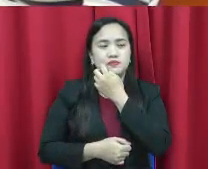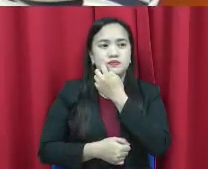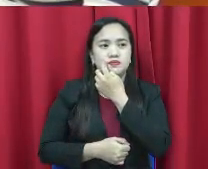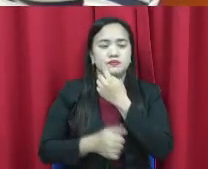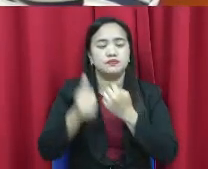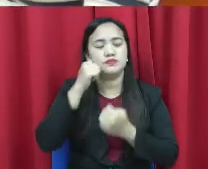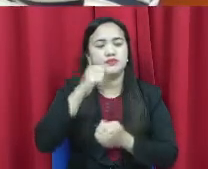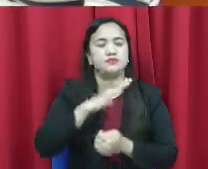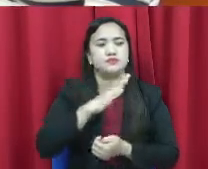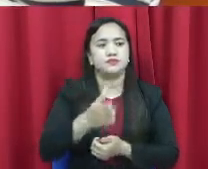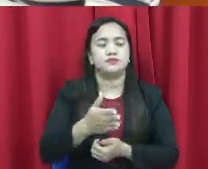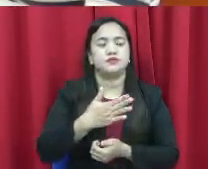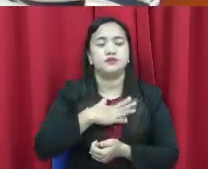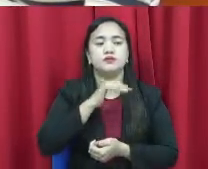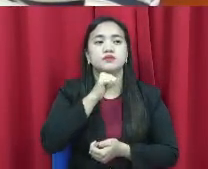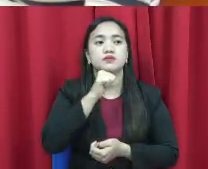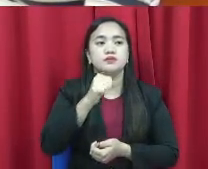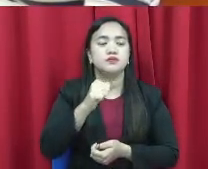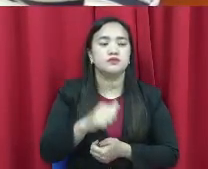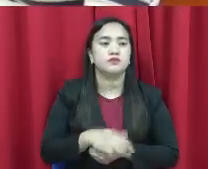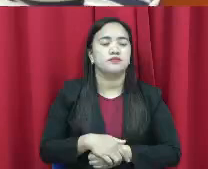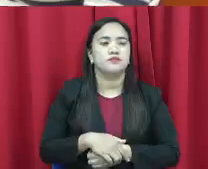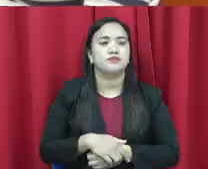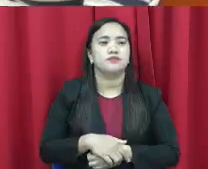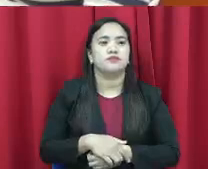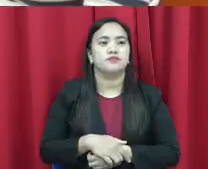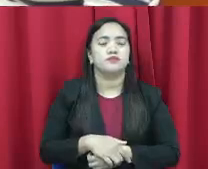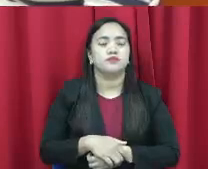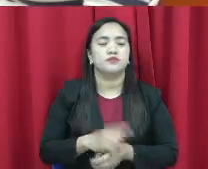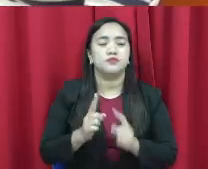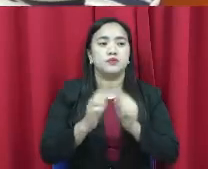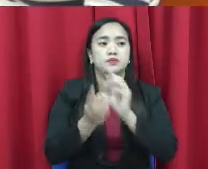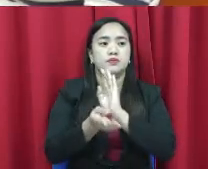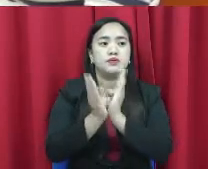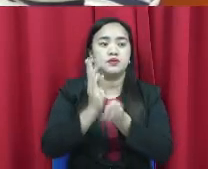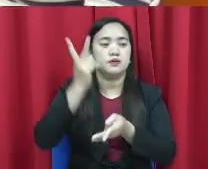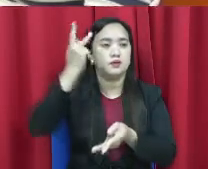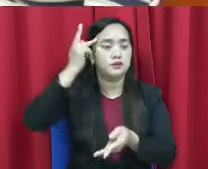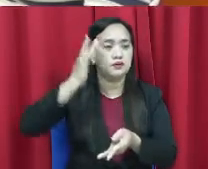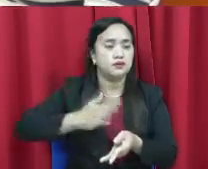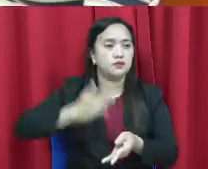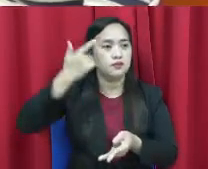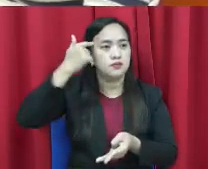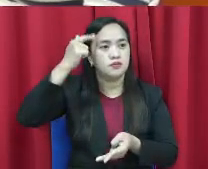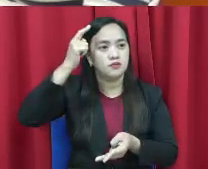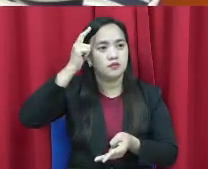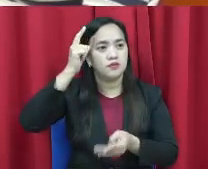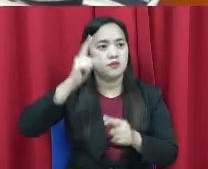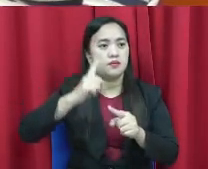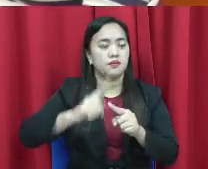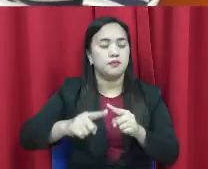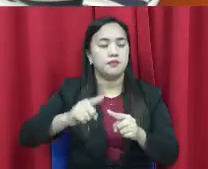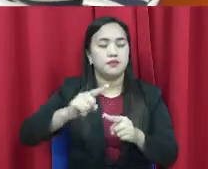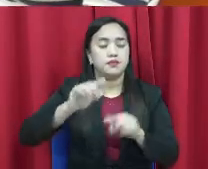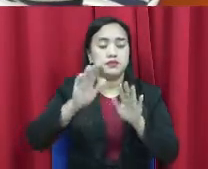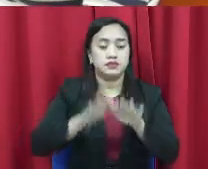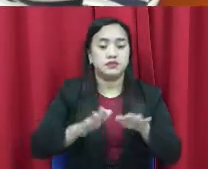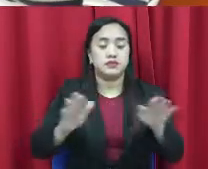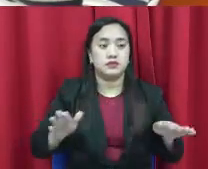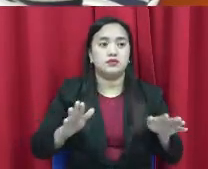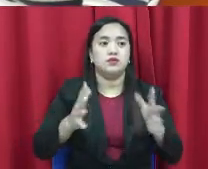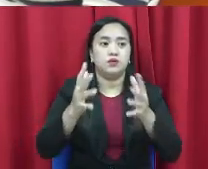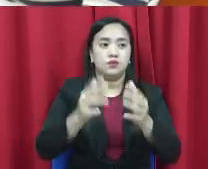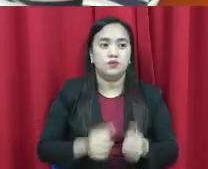is Hindi man ako makapag-asawa ng magiging Pastor pero dapat yung mga anak ko magiging Pastor kasi ko po dating